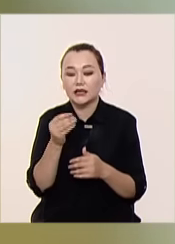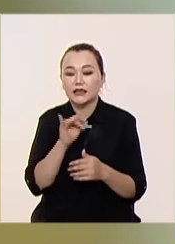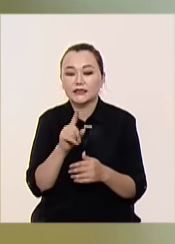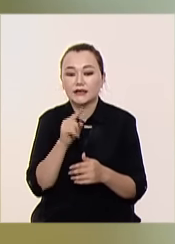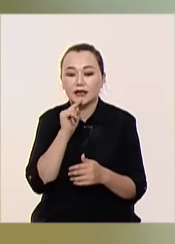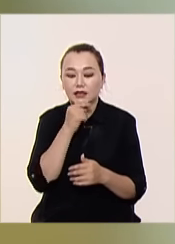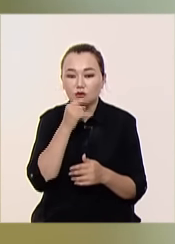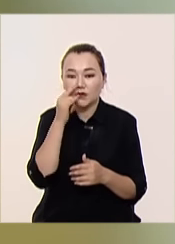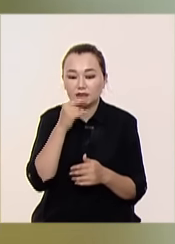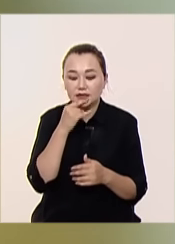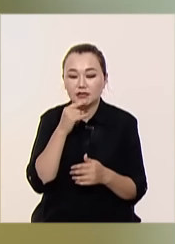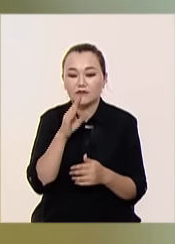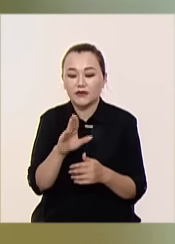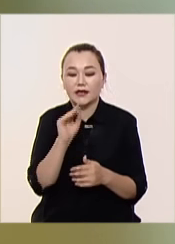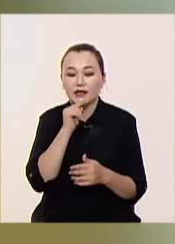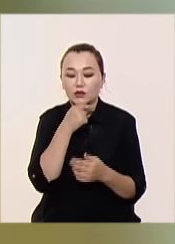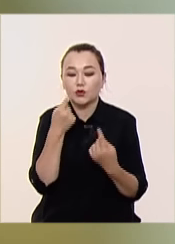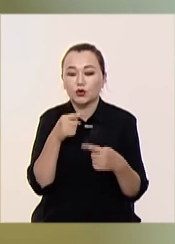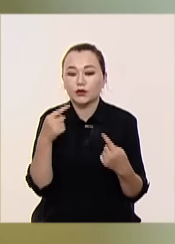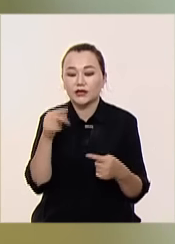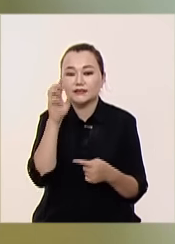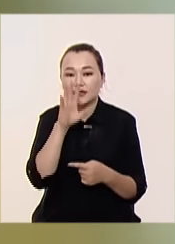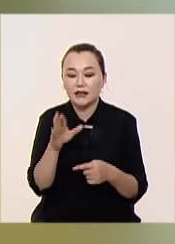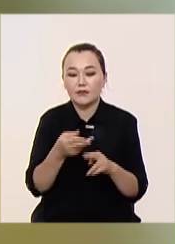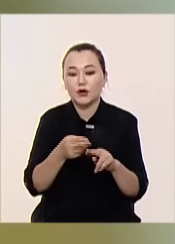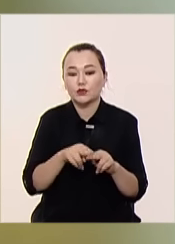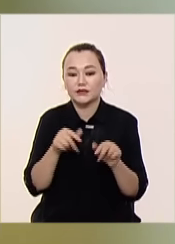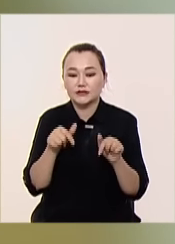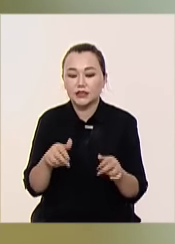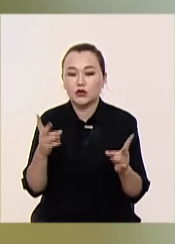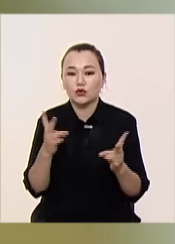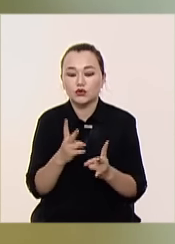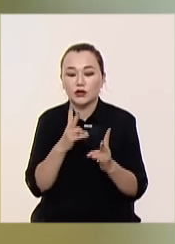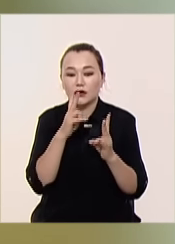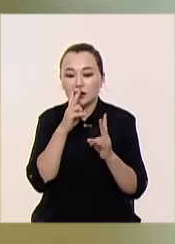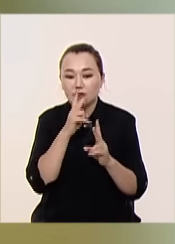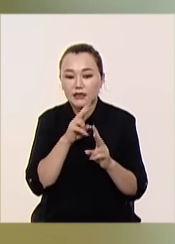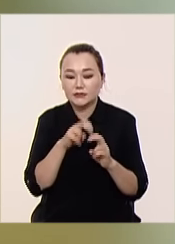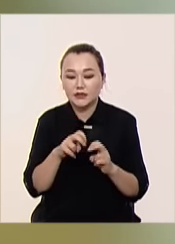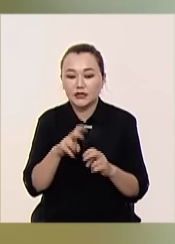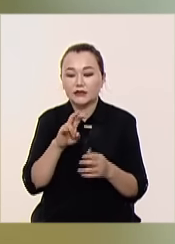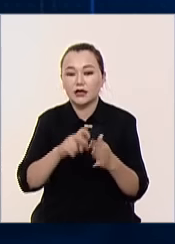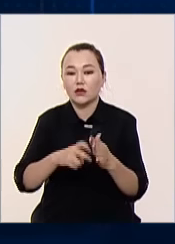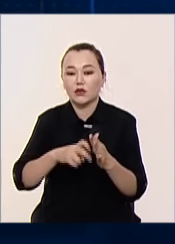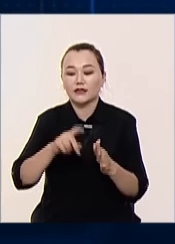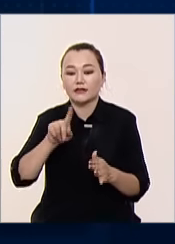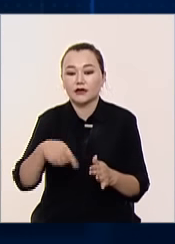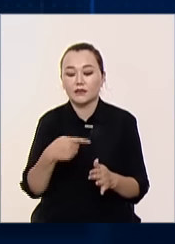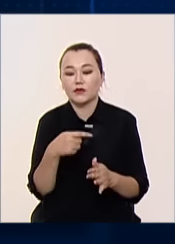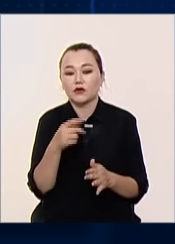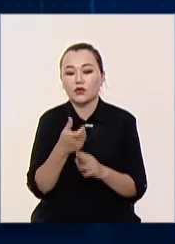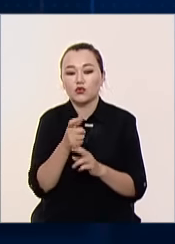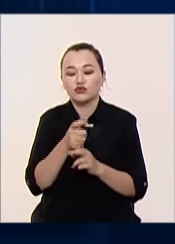экономики Казахстана в экономики других стран. Поэтому здесь нужно посмотреть объекты налогообложения